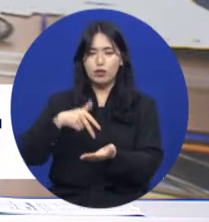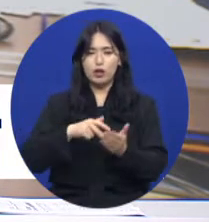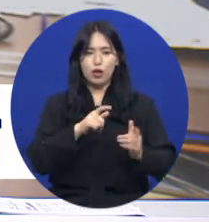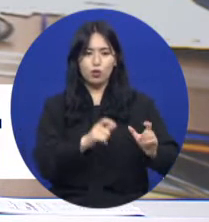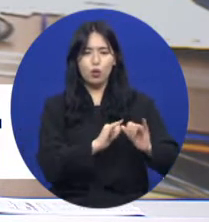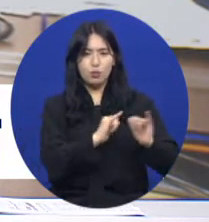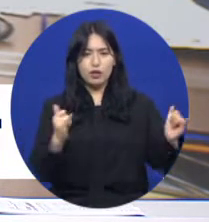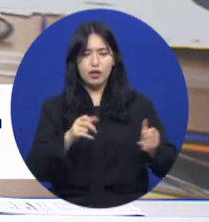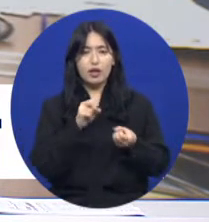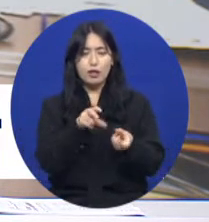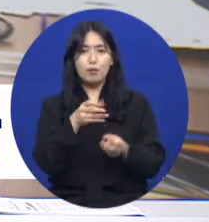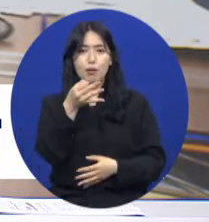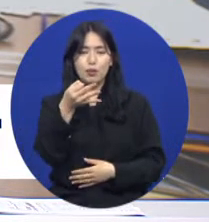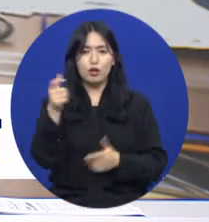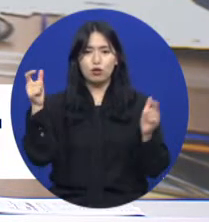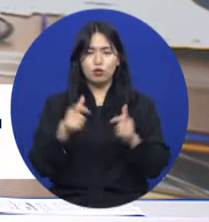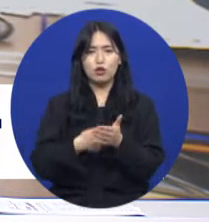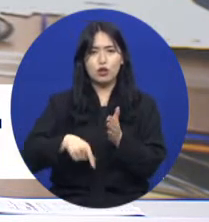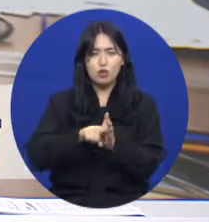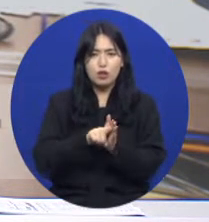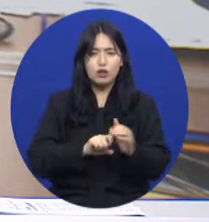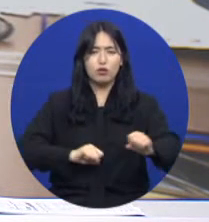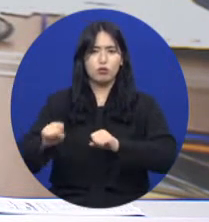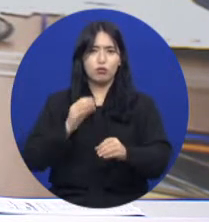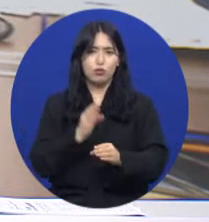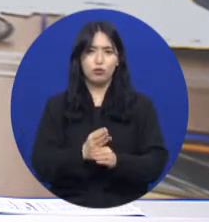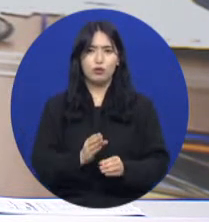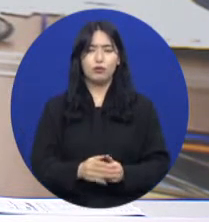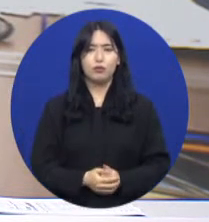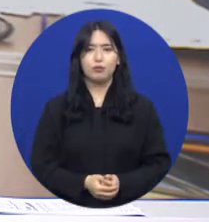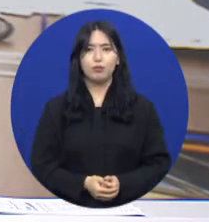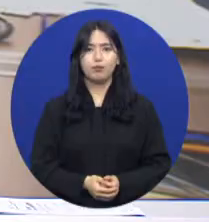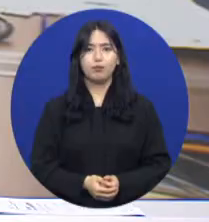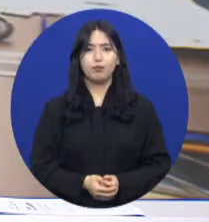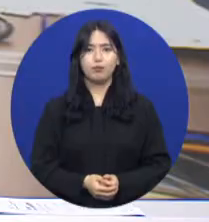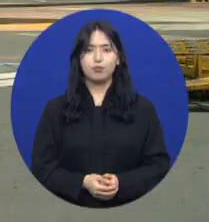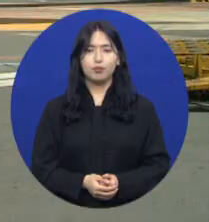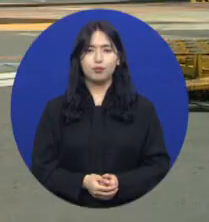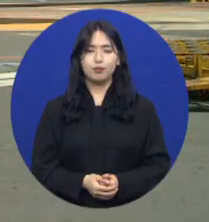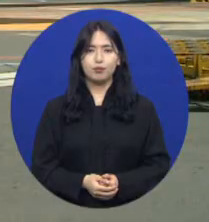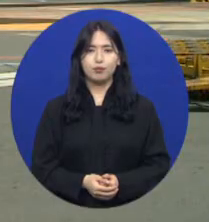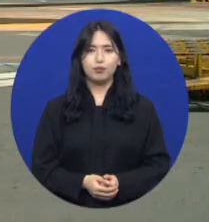부담을 줄여보겠다며 나섰습니다. 조인호 기자입니다.